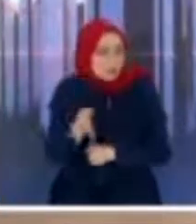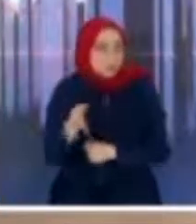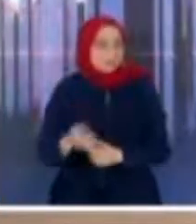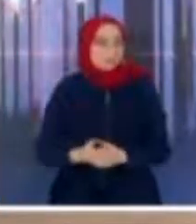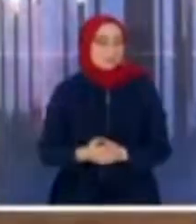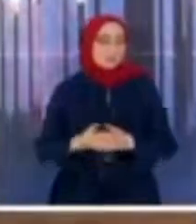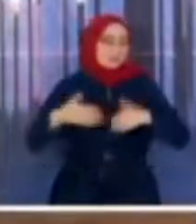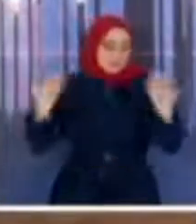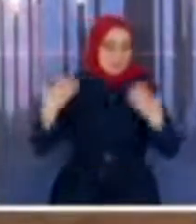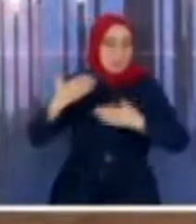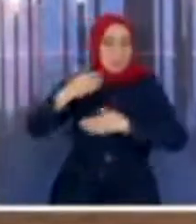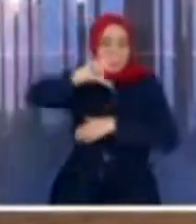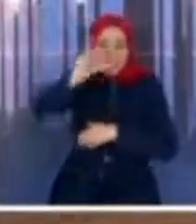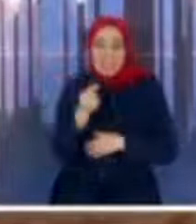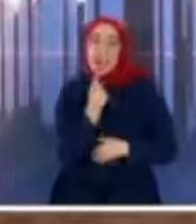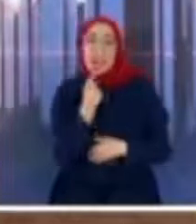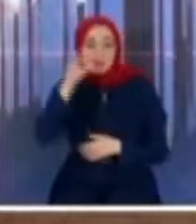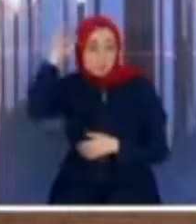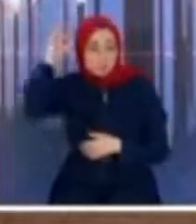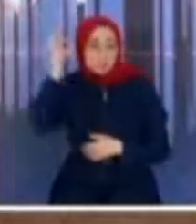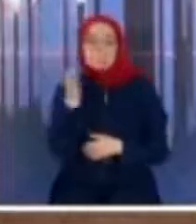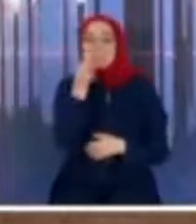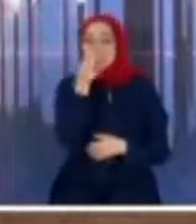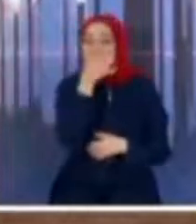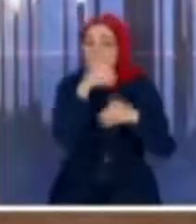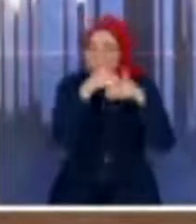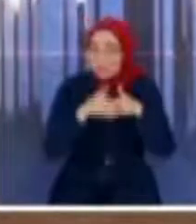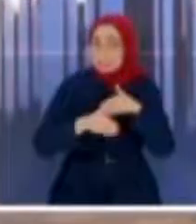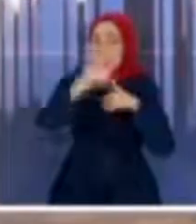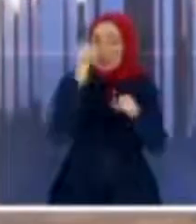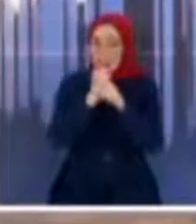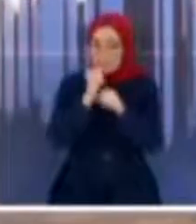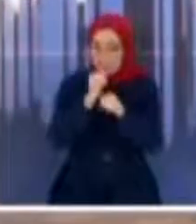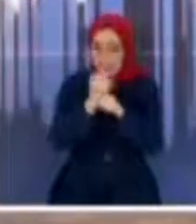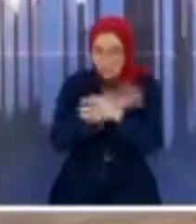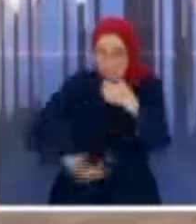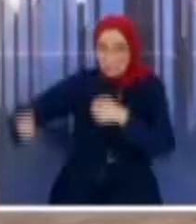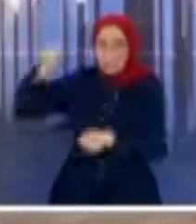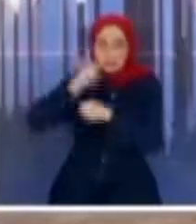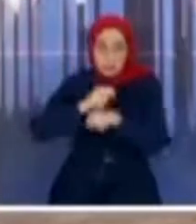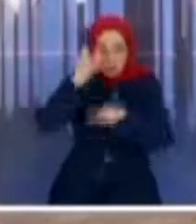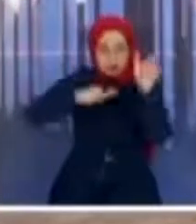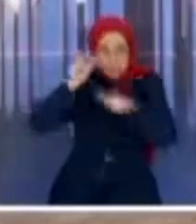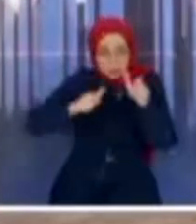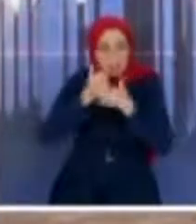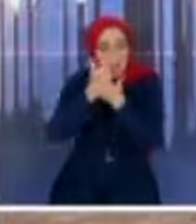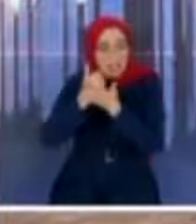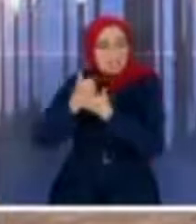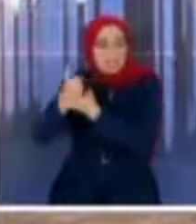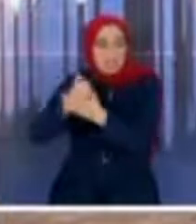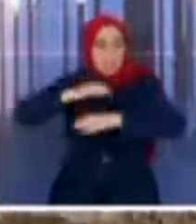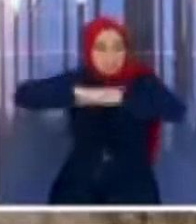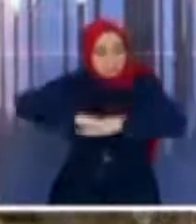أما محلية الهلال الأحمر التونسي بنفزة فواصلت في الاستثمار في العمل الإنساني بهدف تفعيل مركز التربية على